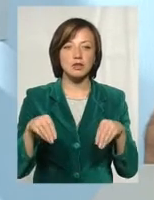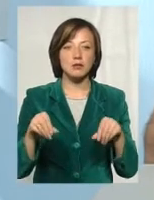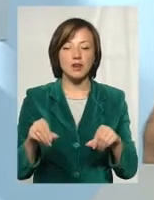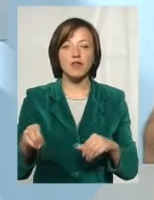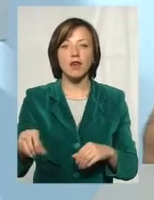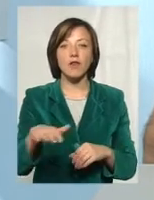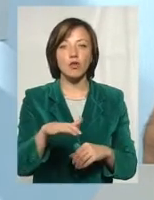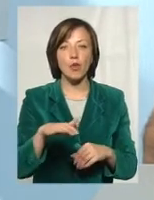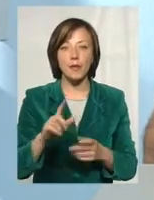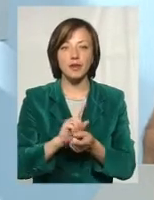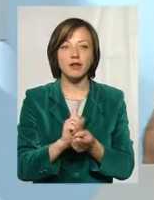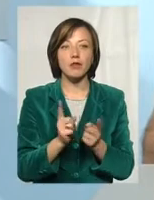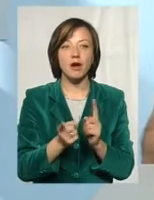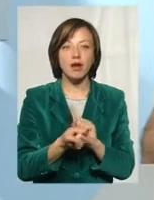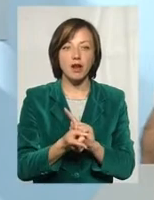Європі